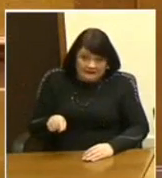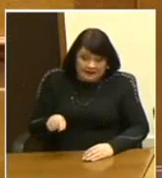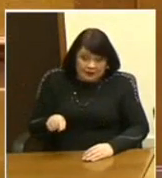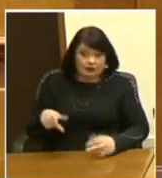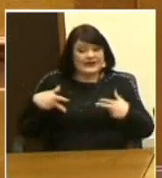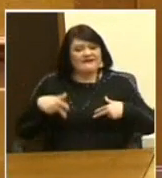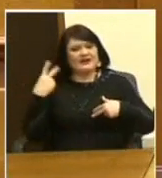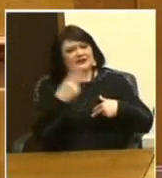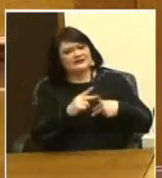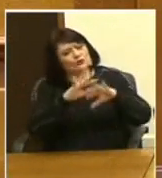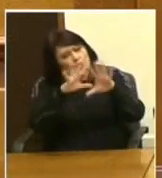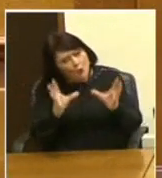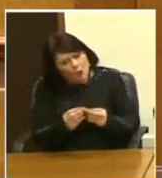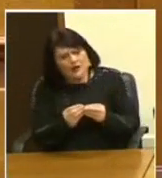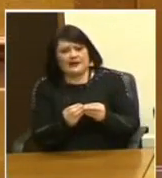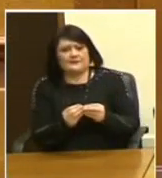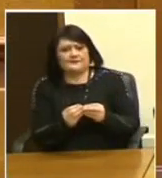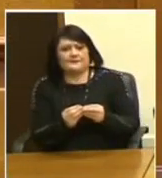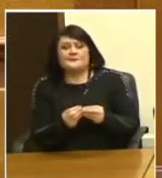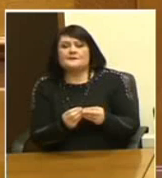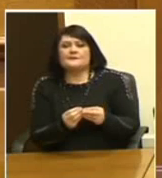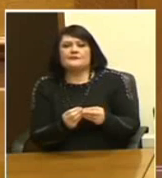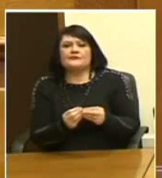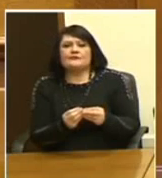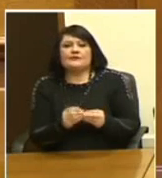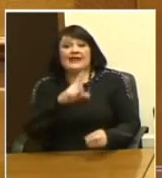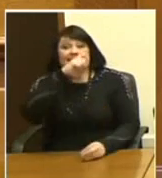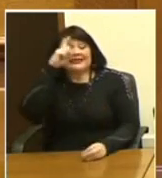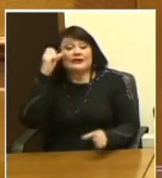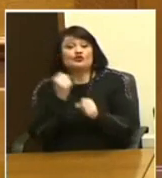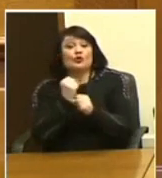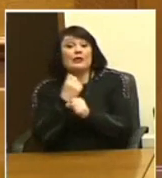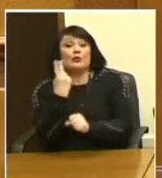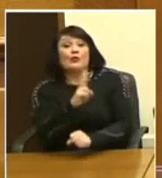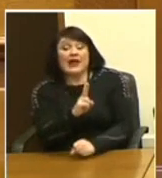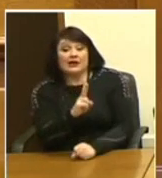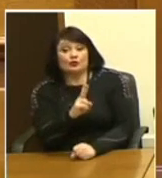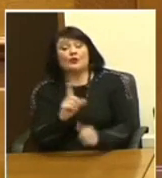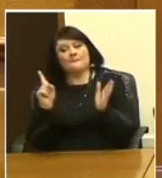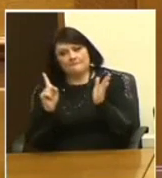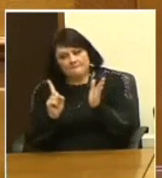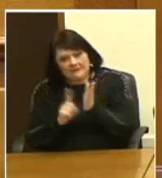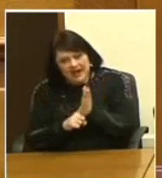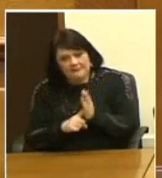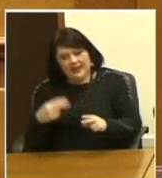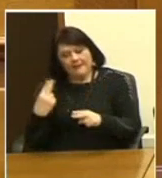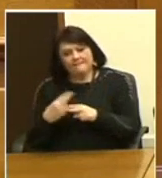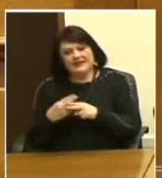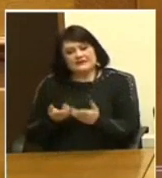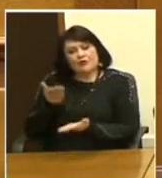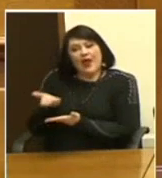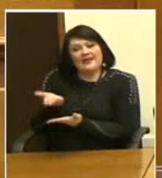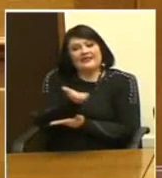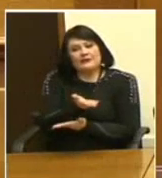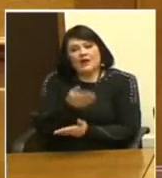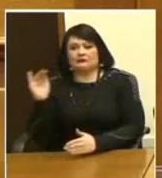του θα έχει μία δύσκολη δουλειά να κάνει. Θα πρέπει να στείλουν το επίσημο αίτημα σε όλες τις χώρες